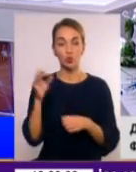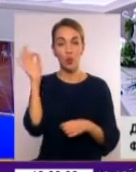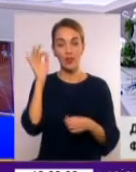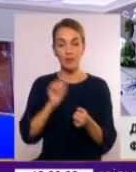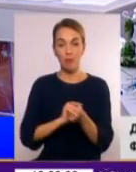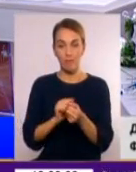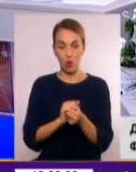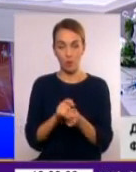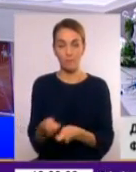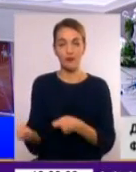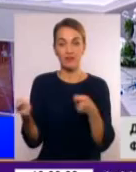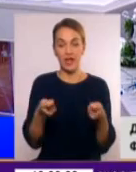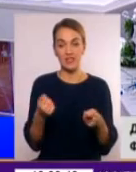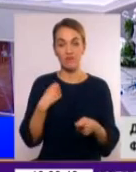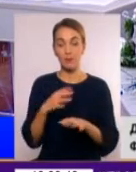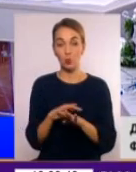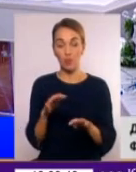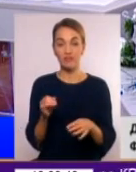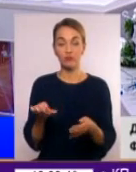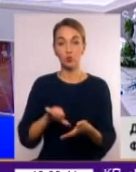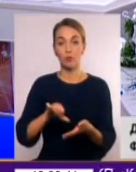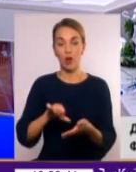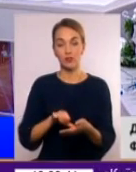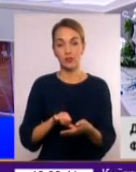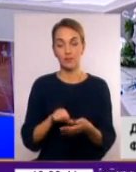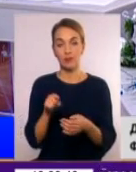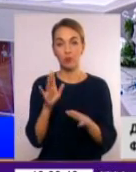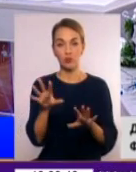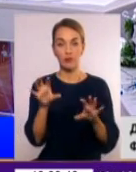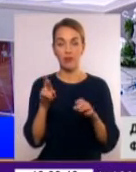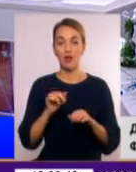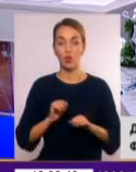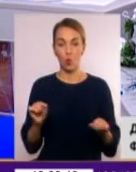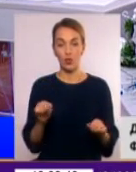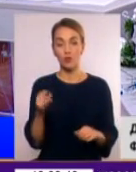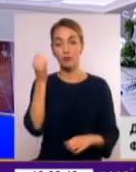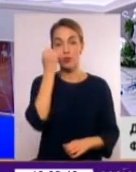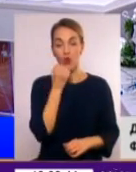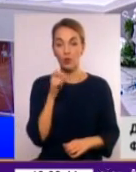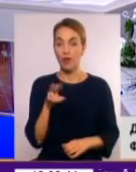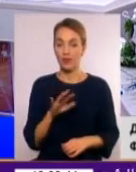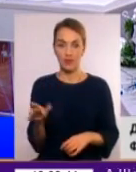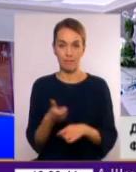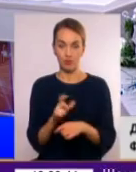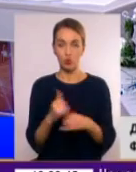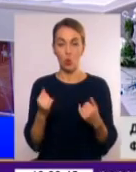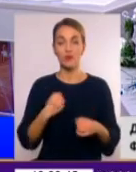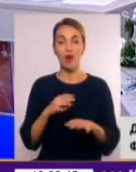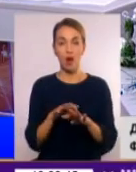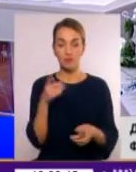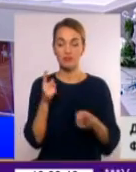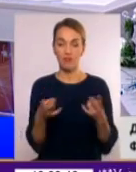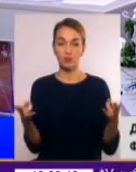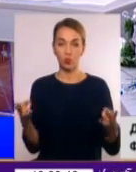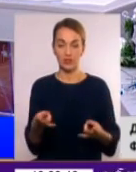привезти його в підрозділ і виступати, і тебе будуть сприймати як героя. Тобі подякують, але не більше того. Сьогодні армії справді